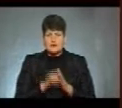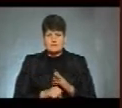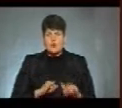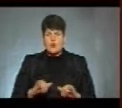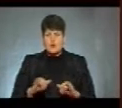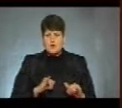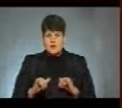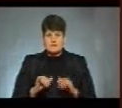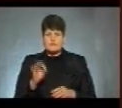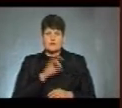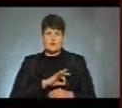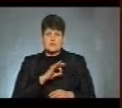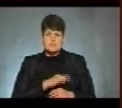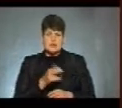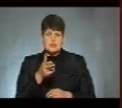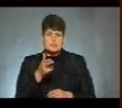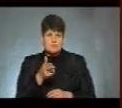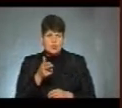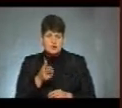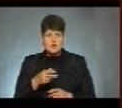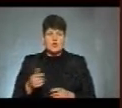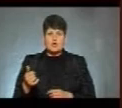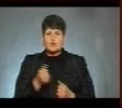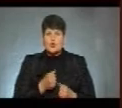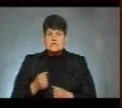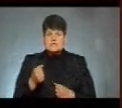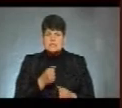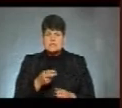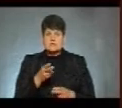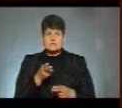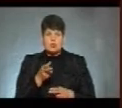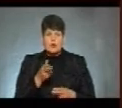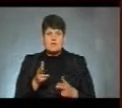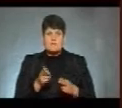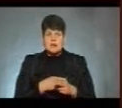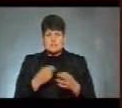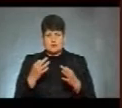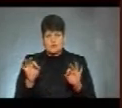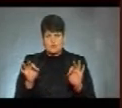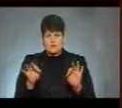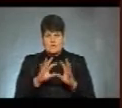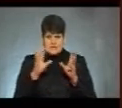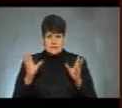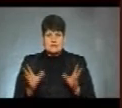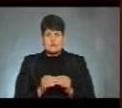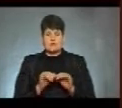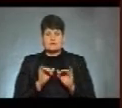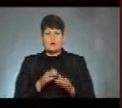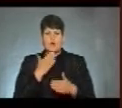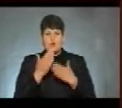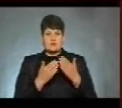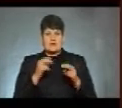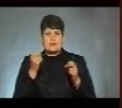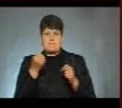застосуванням вогнепальної зброї і носіння вогнепальної зброї без передбаченого законодавством дозволу. Загалом у справі опитали